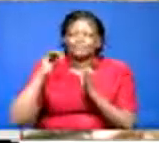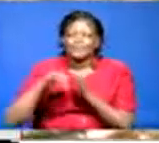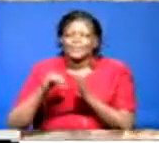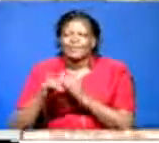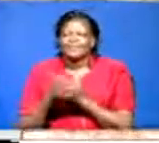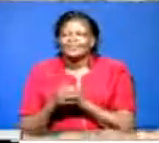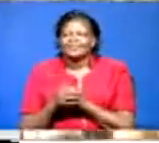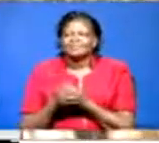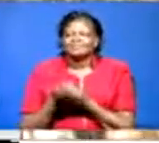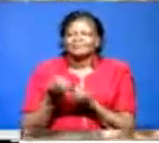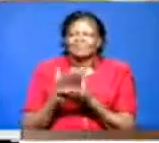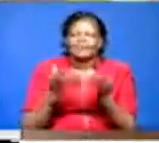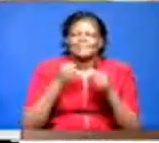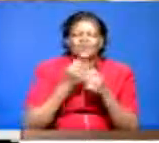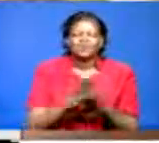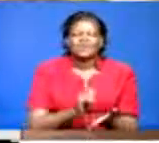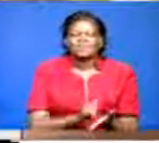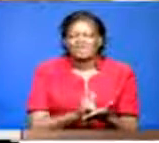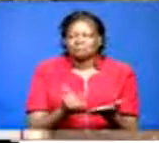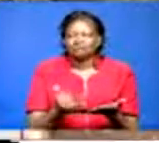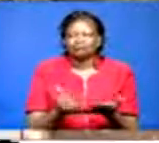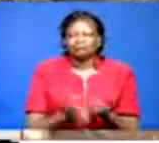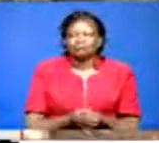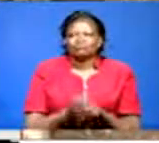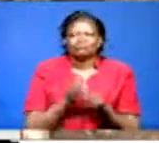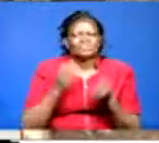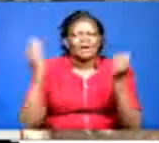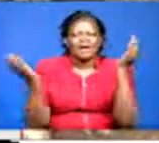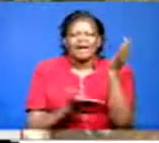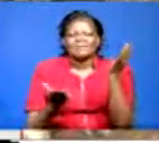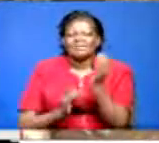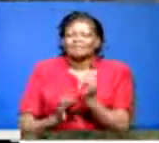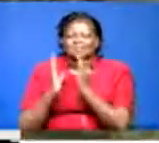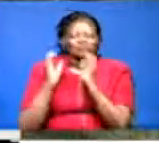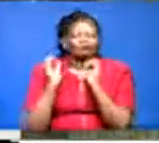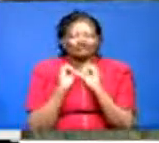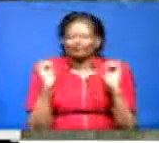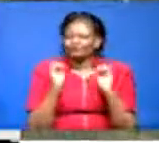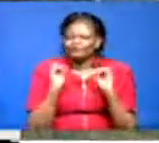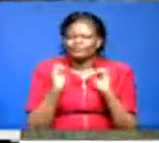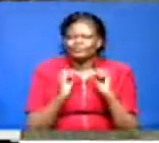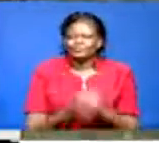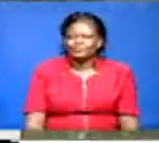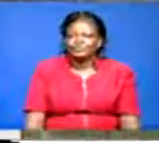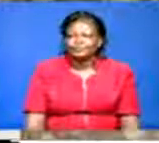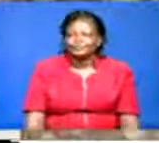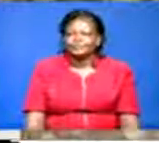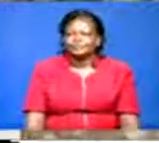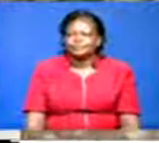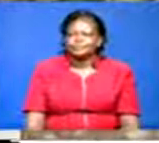na kuhakikisha kwamba hakuna shughuli haramu ya ukataji miti inatekelezwa kwenye msitu huo.